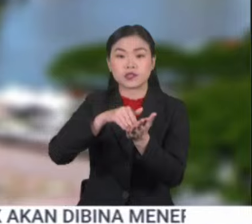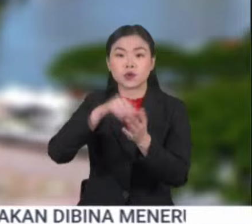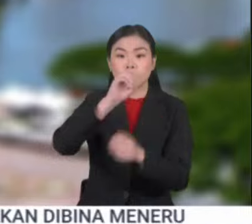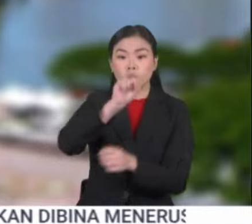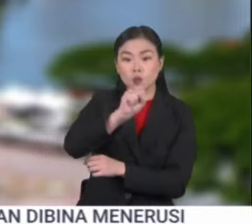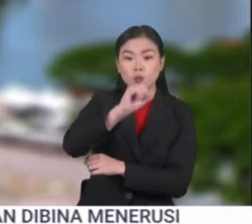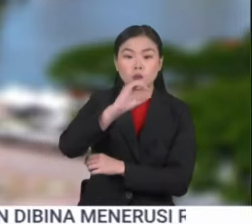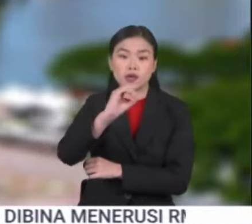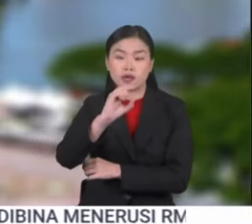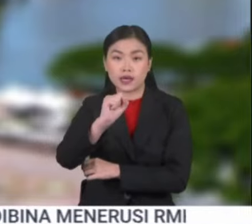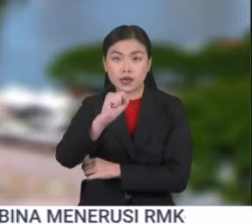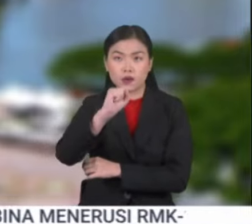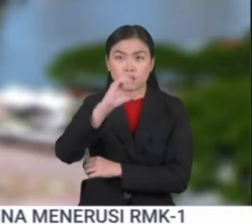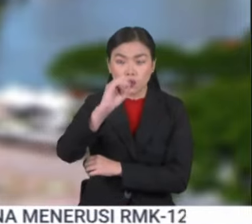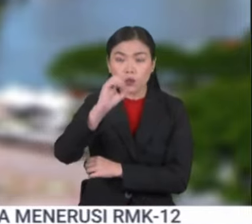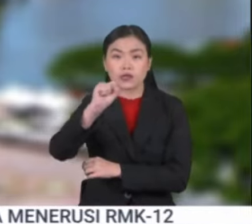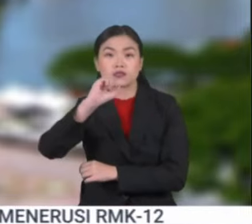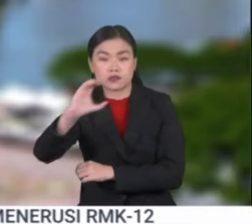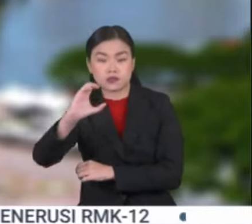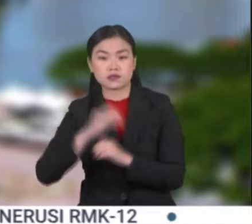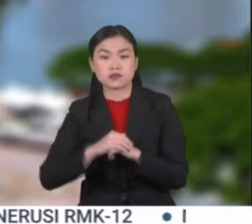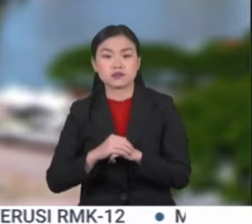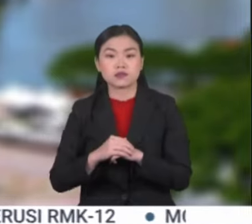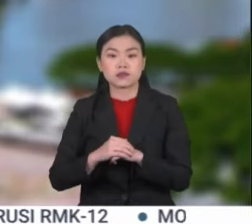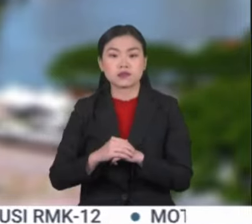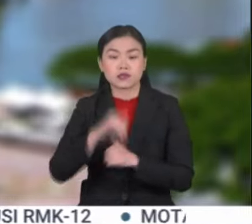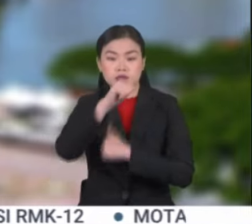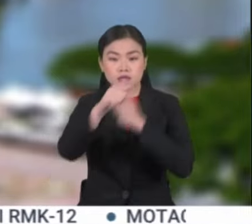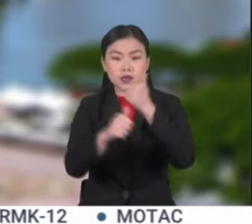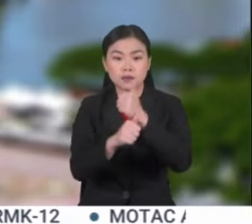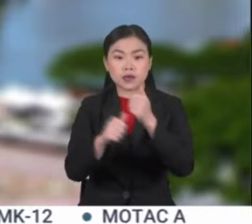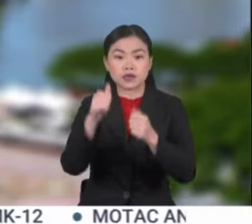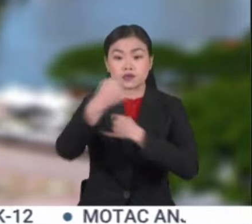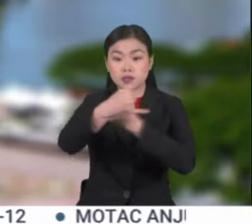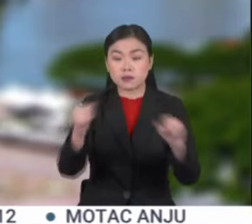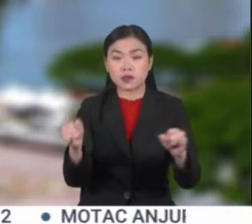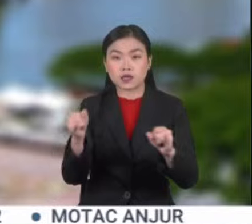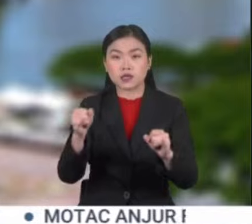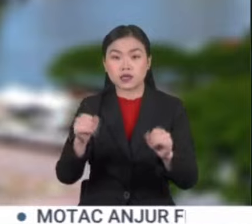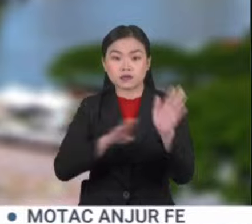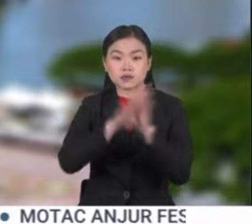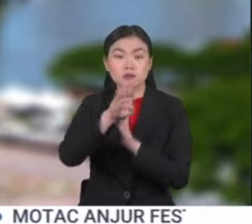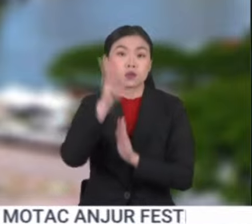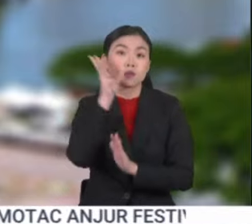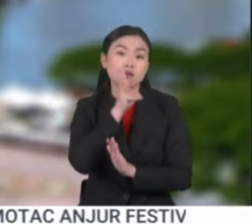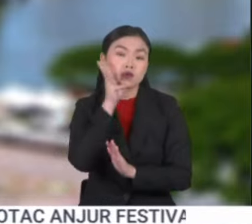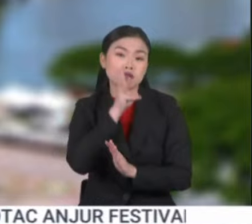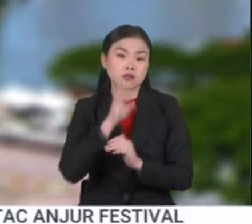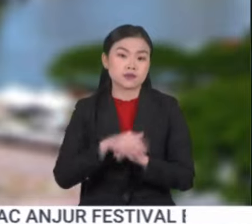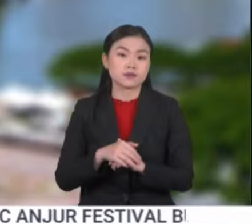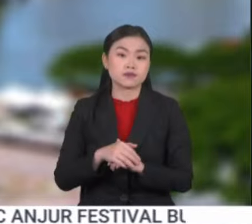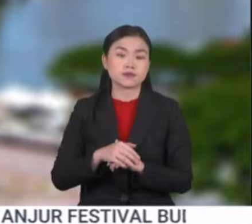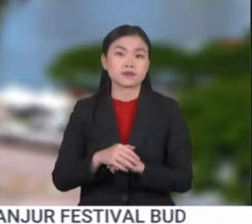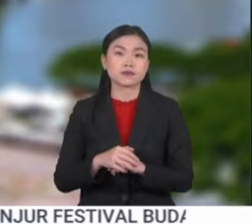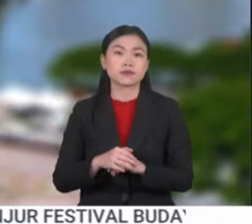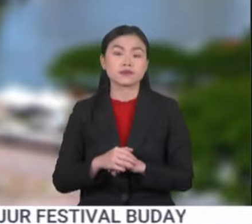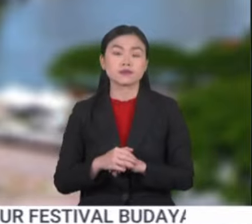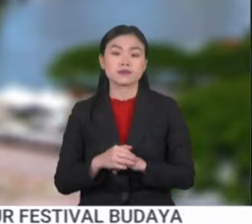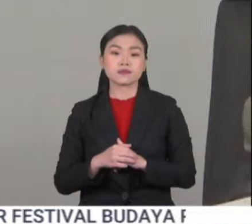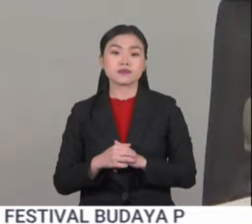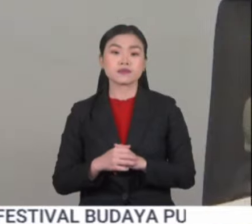OSC MIDS di bawah Kementerian Pembangunan Wanita, Kanak-kanak dan Kesejahteraan Komuniti KPWK.